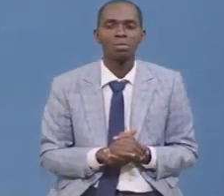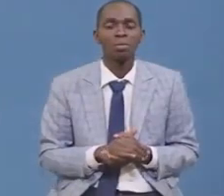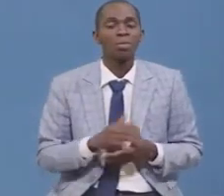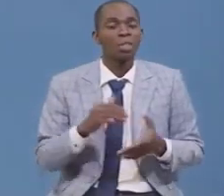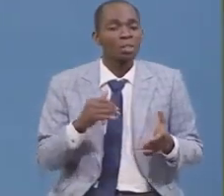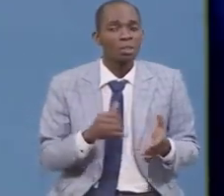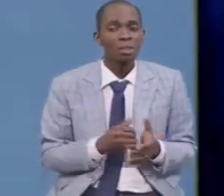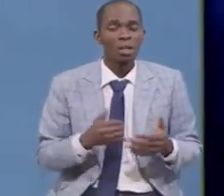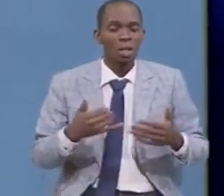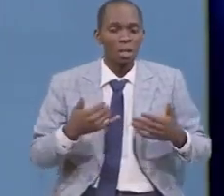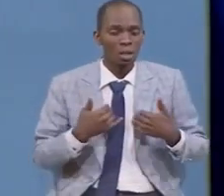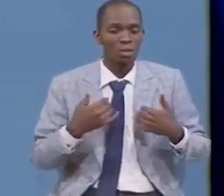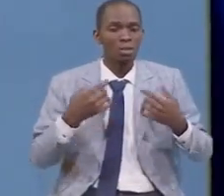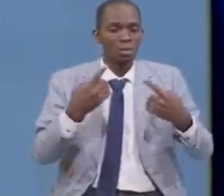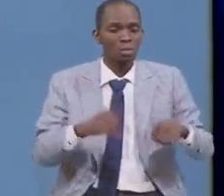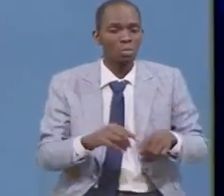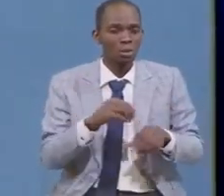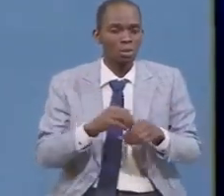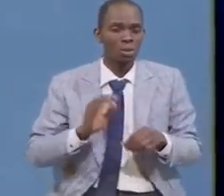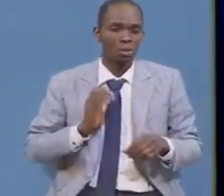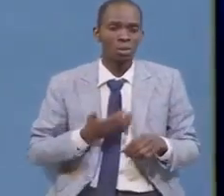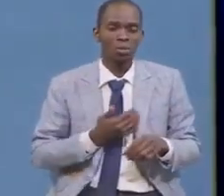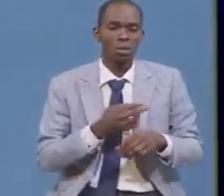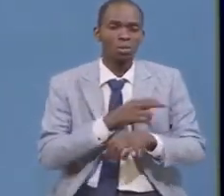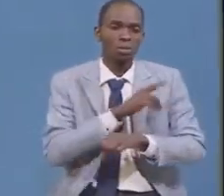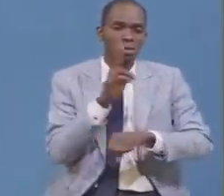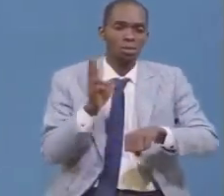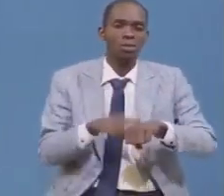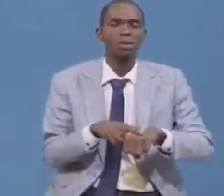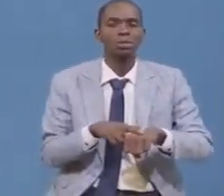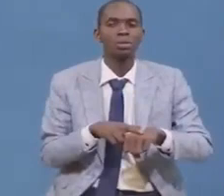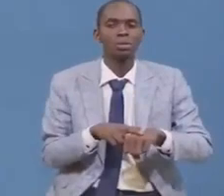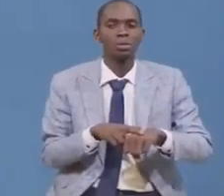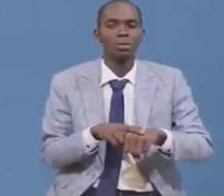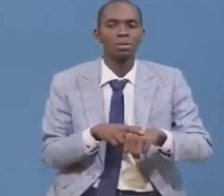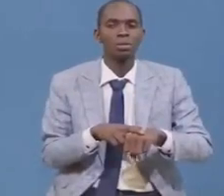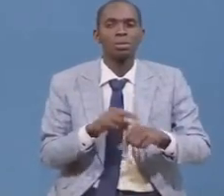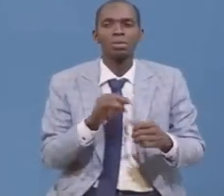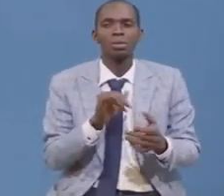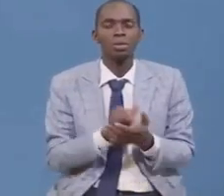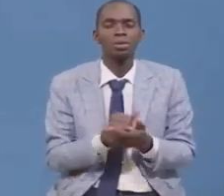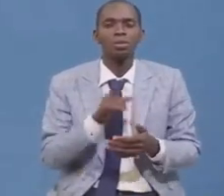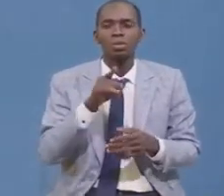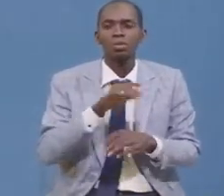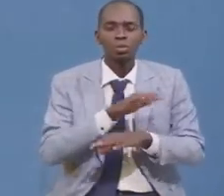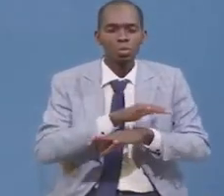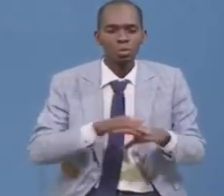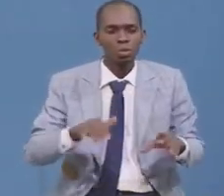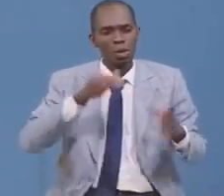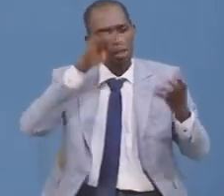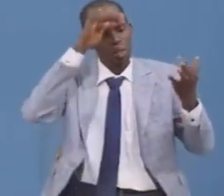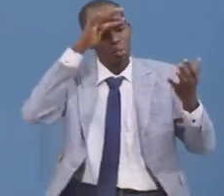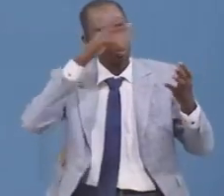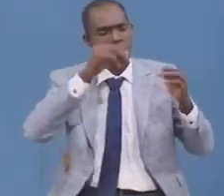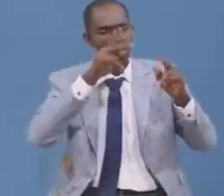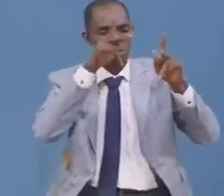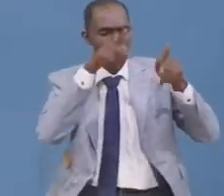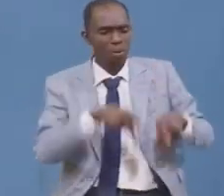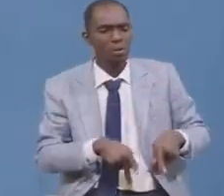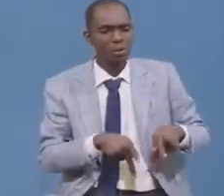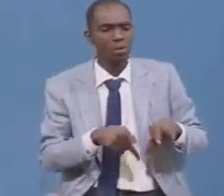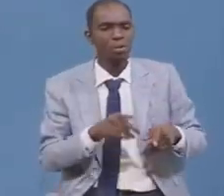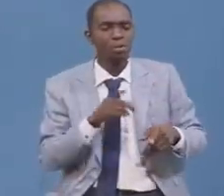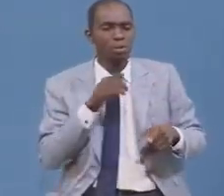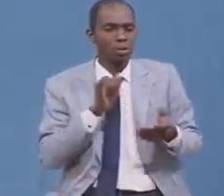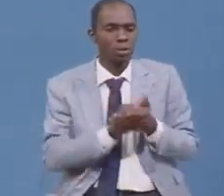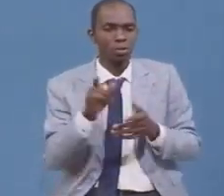the place in our nation. అది మన దేశంలో ఒక స్థానానికి వచ్చేసింది. యు డోంట్ ఎక్స్పెక్ట్ ద పర్సన్ యు ఆర్ టాకింగ్ టు టు టెల్ యు